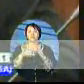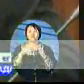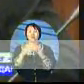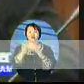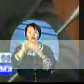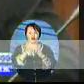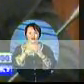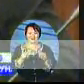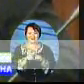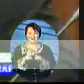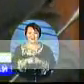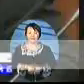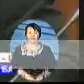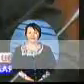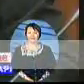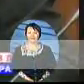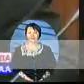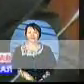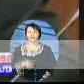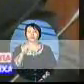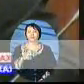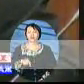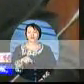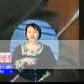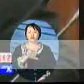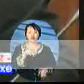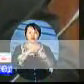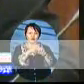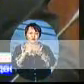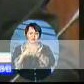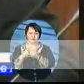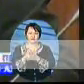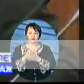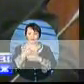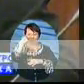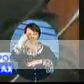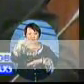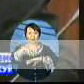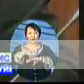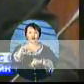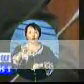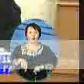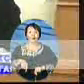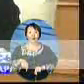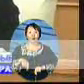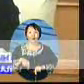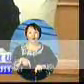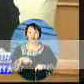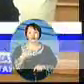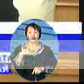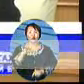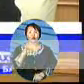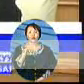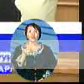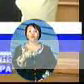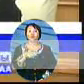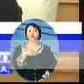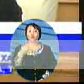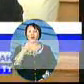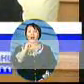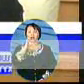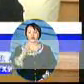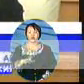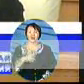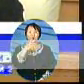дотоод орчин гэж тодорхойлчихэж байна. Тэгээд энэ болгонд хориглочихэж байна. Монгол гэр бас энэ дурах уу? Дотоод орчинд дурах уу? Утаад тамхиг хаан